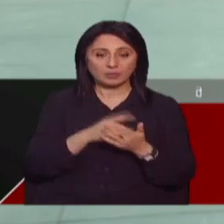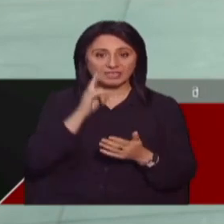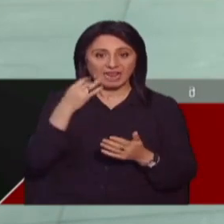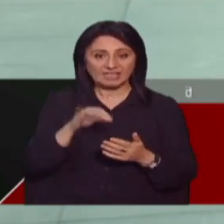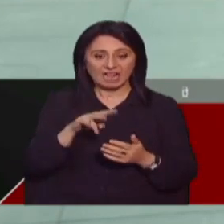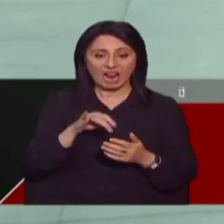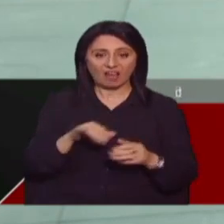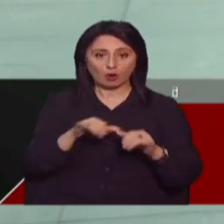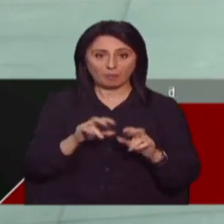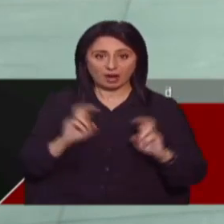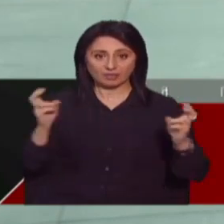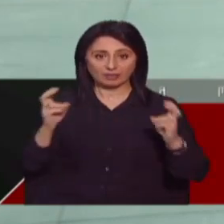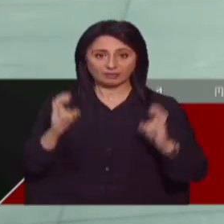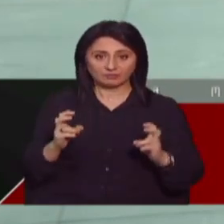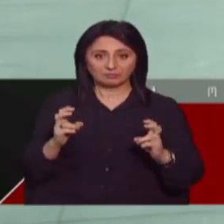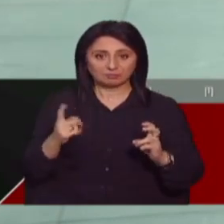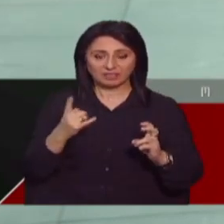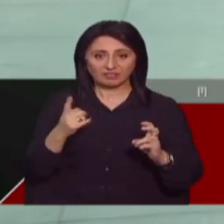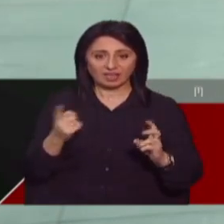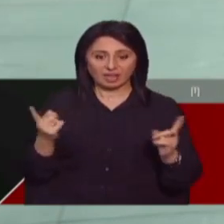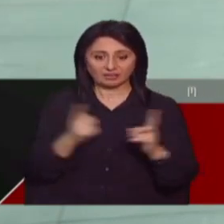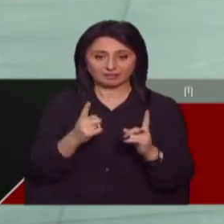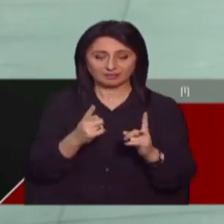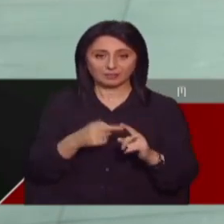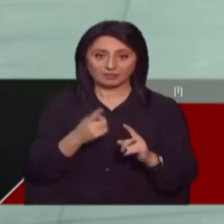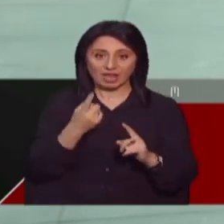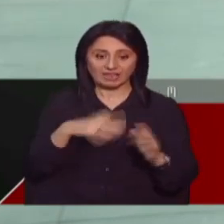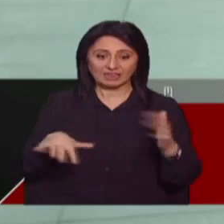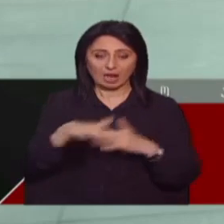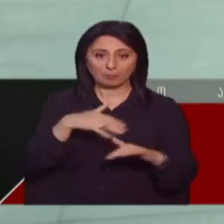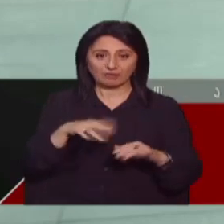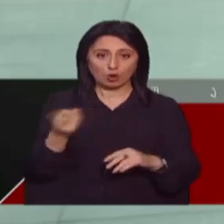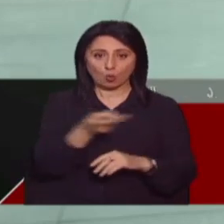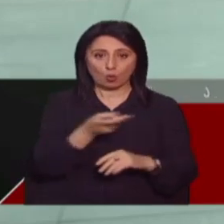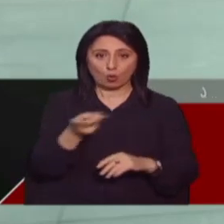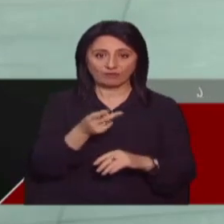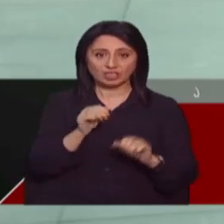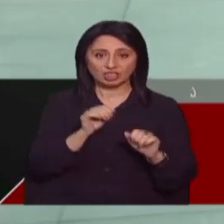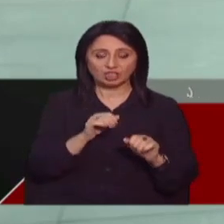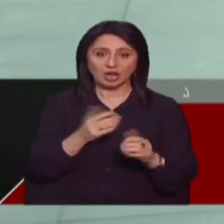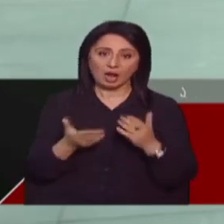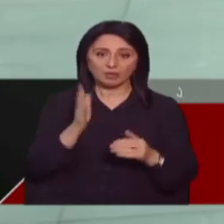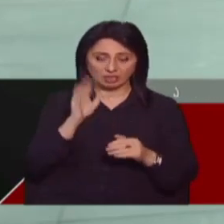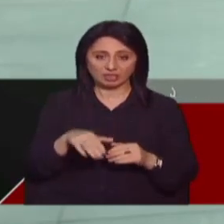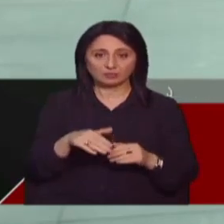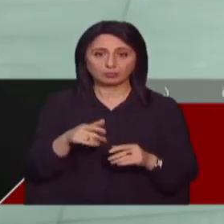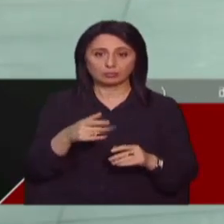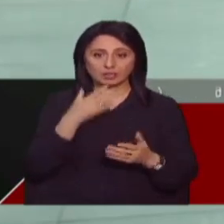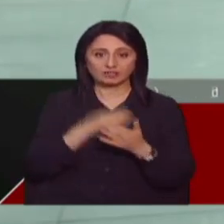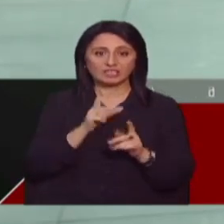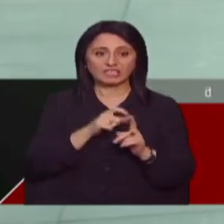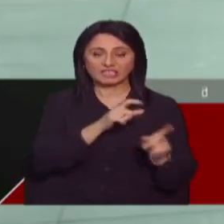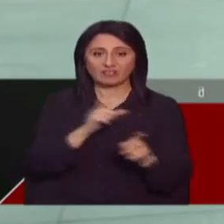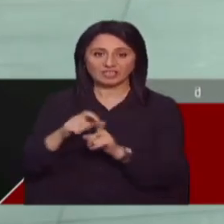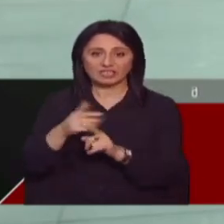და ლავროვი პირველად ერთ სივრცეში, ერთ დარბაზში, სადაც ორივეს შესაძლებელია ალბათ ეკნება საკუთარი